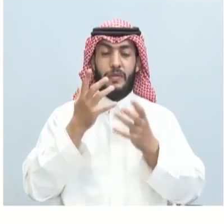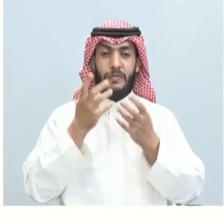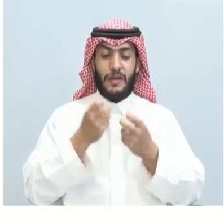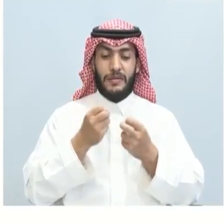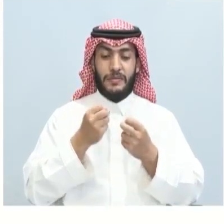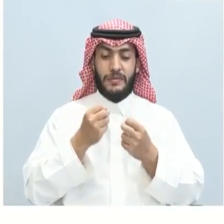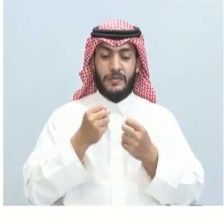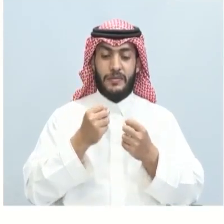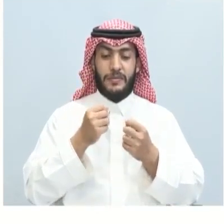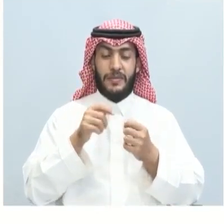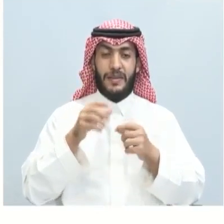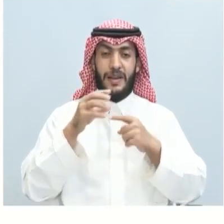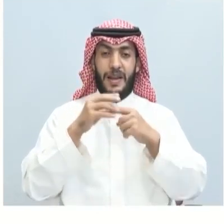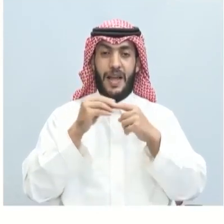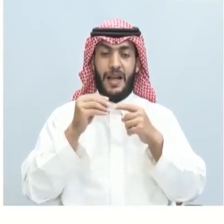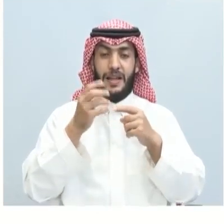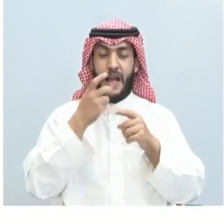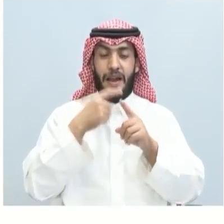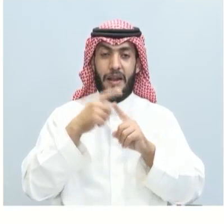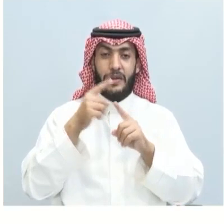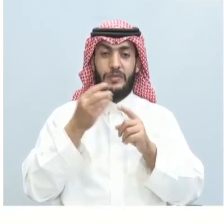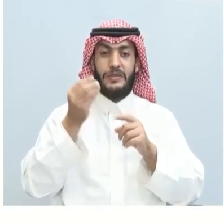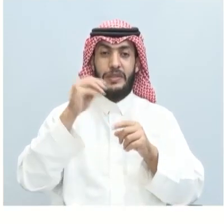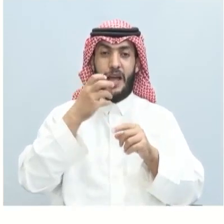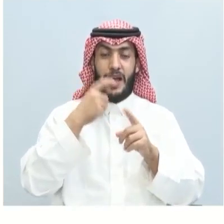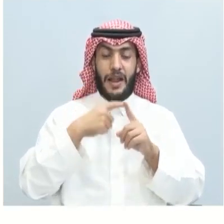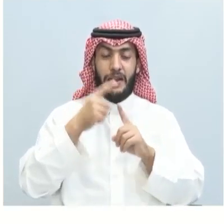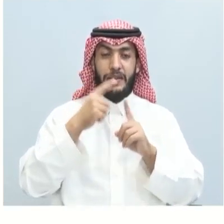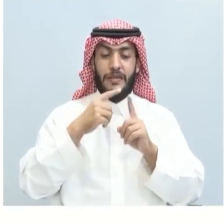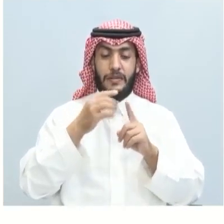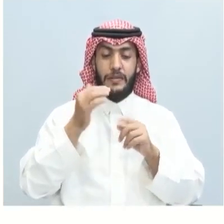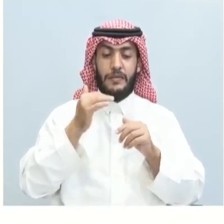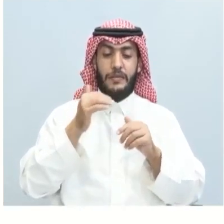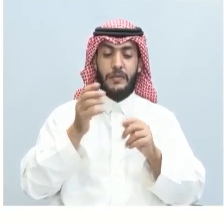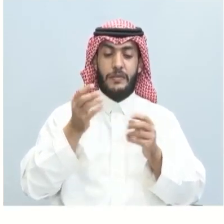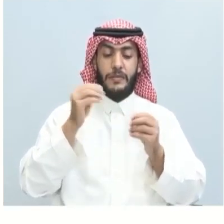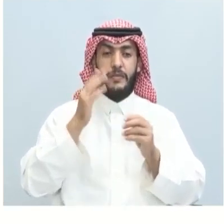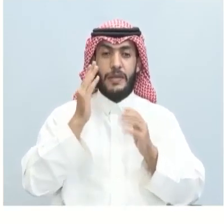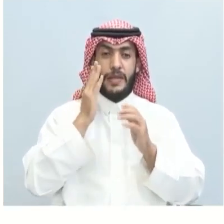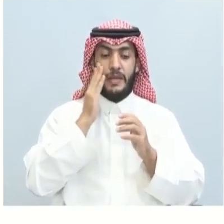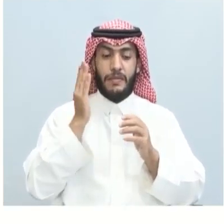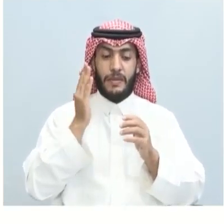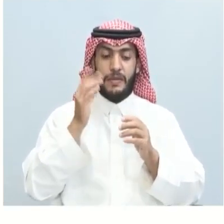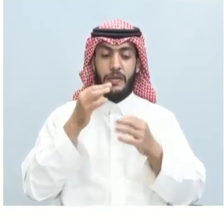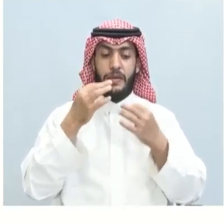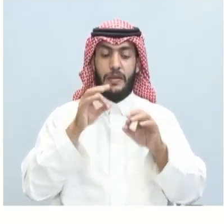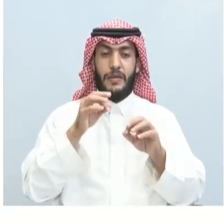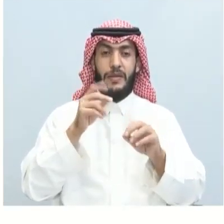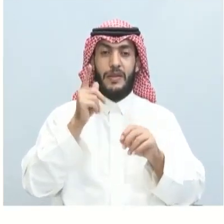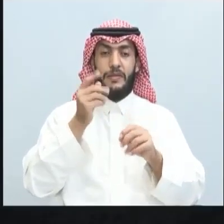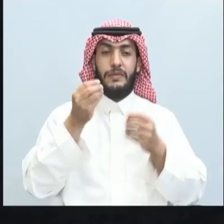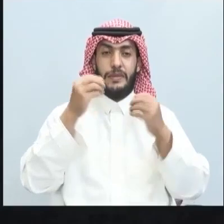الماص في نقص درجه الحراره وزياده درجه الحراره كلهم يتجهون نحو اليمين وقيمه الكي اي